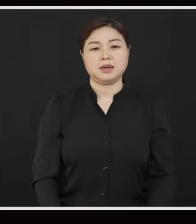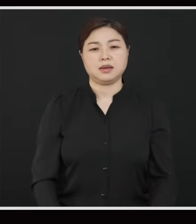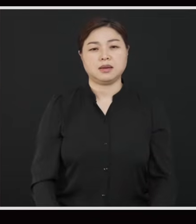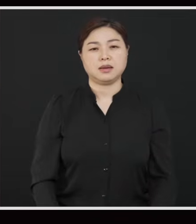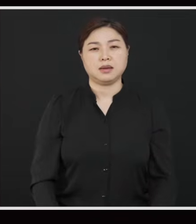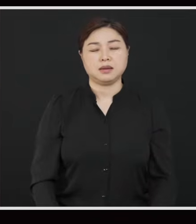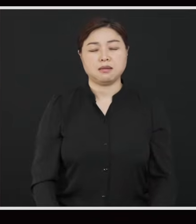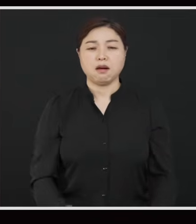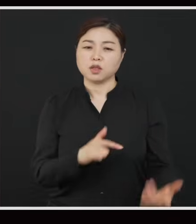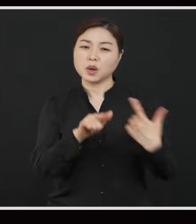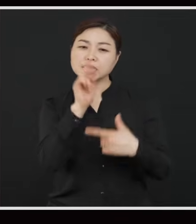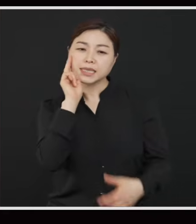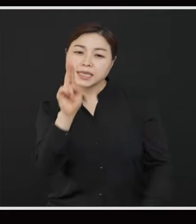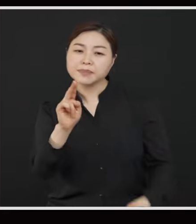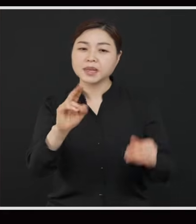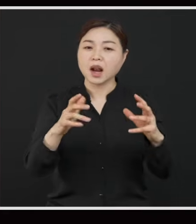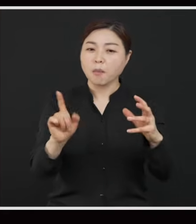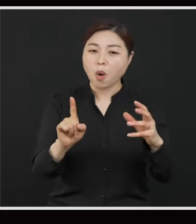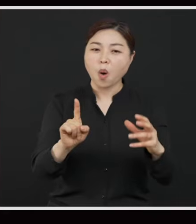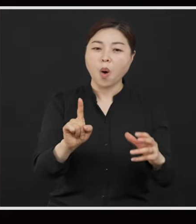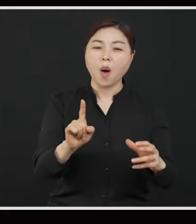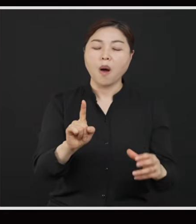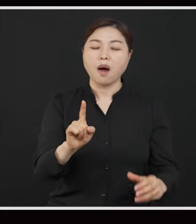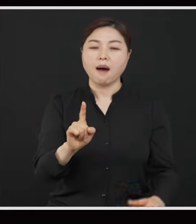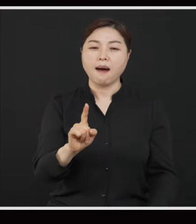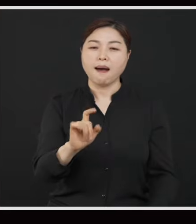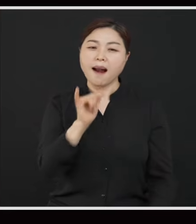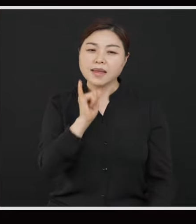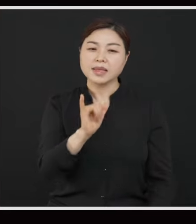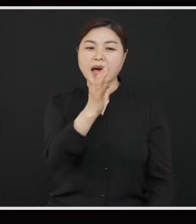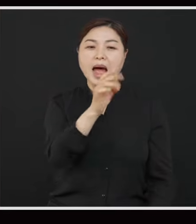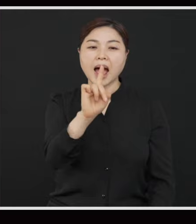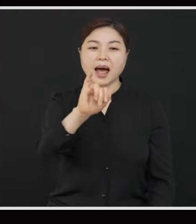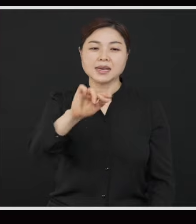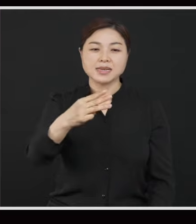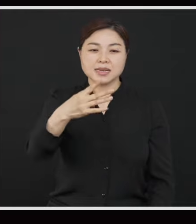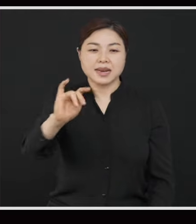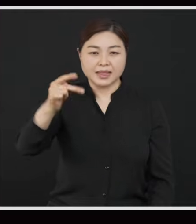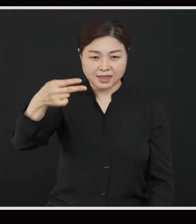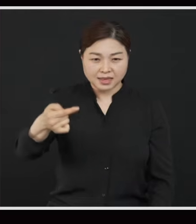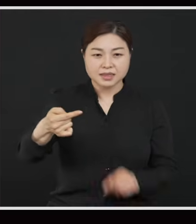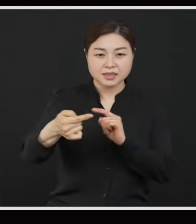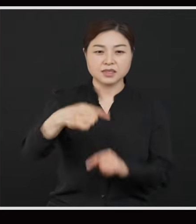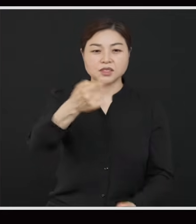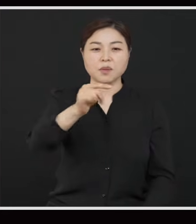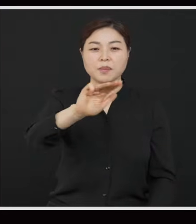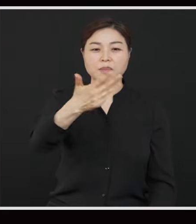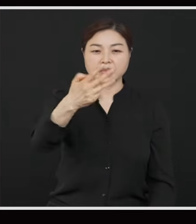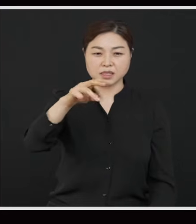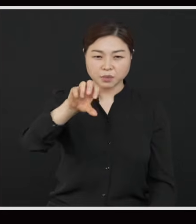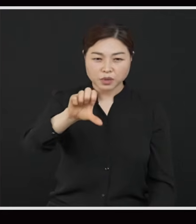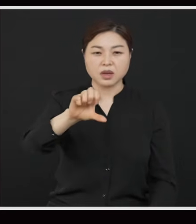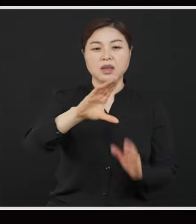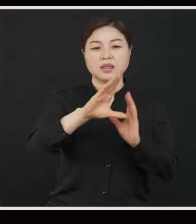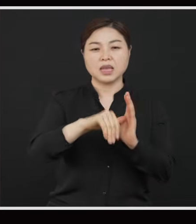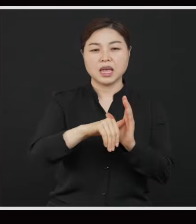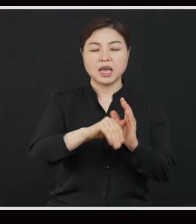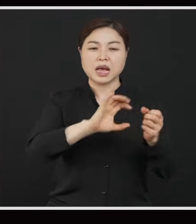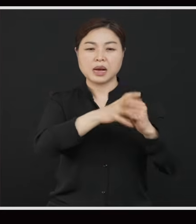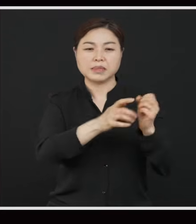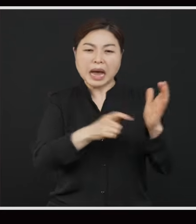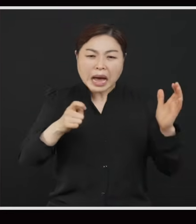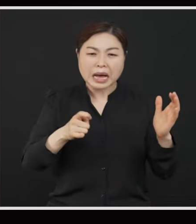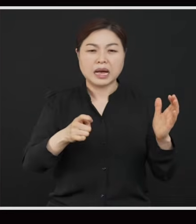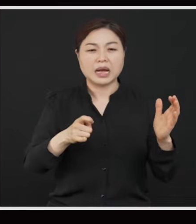많았어요. 그거보다 더 심한 나라가 아일랜드였는데, 아일랜드는 1845년에 감자 기근이